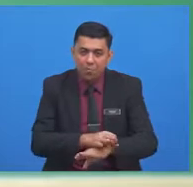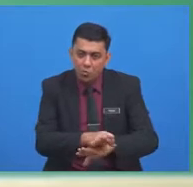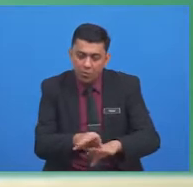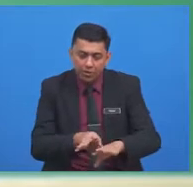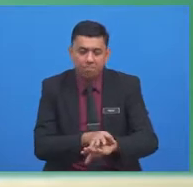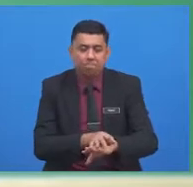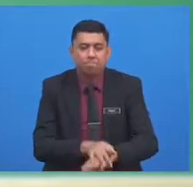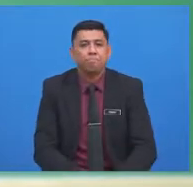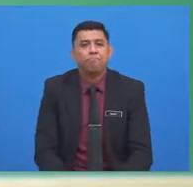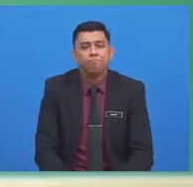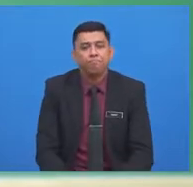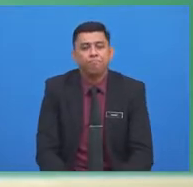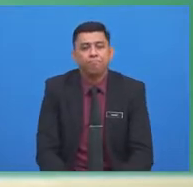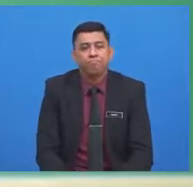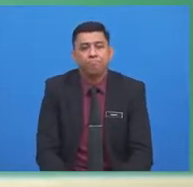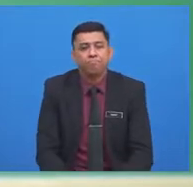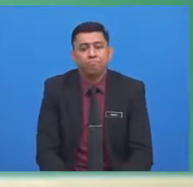hawa.